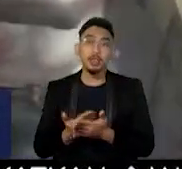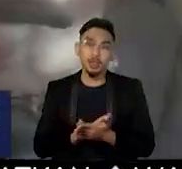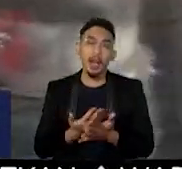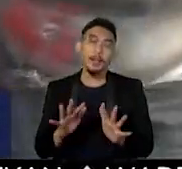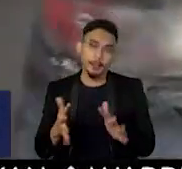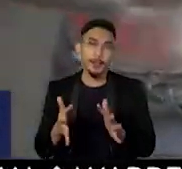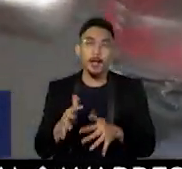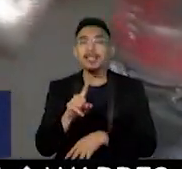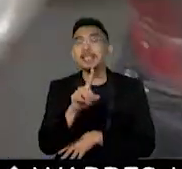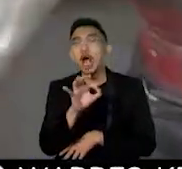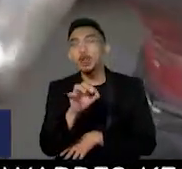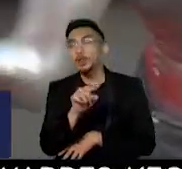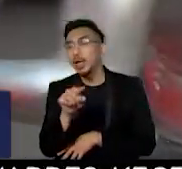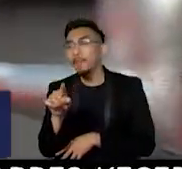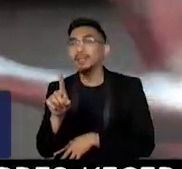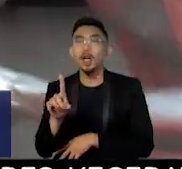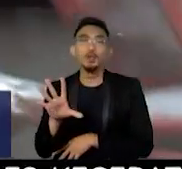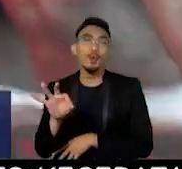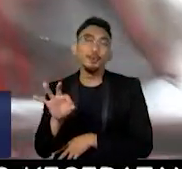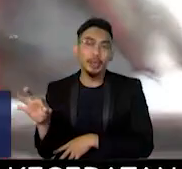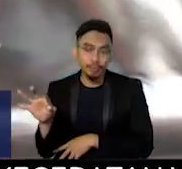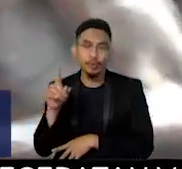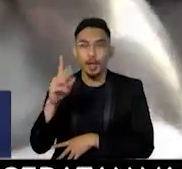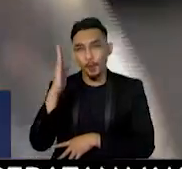100 hingga 150 ribu rupiah.